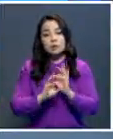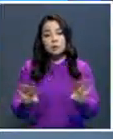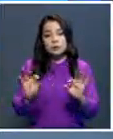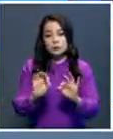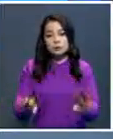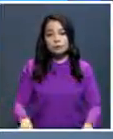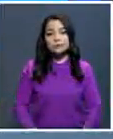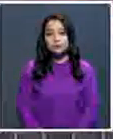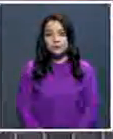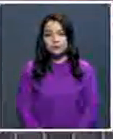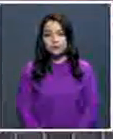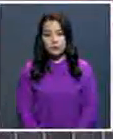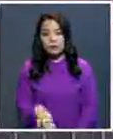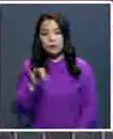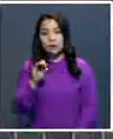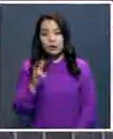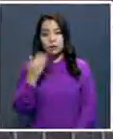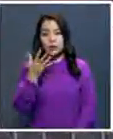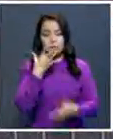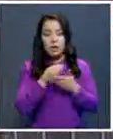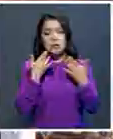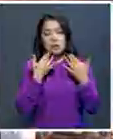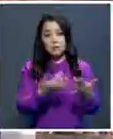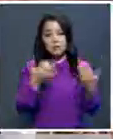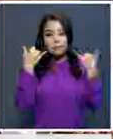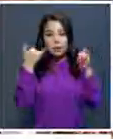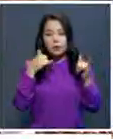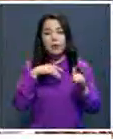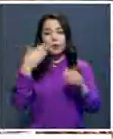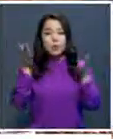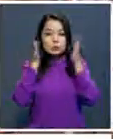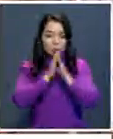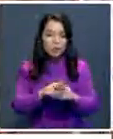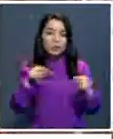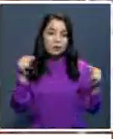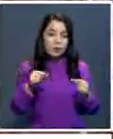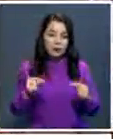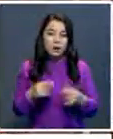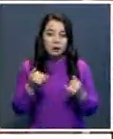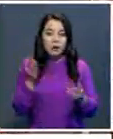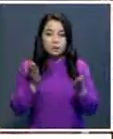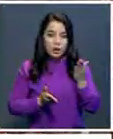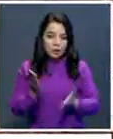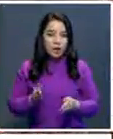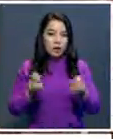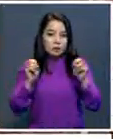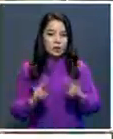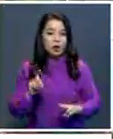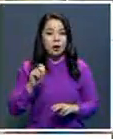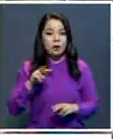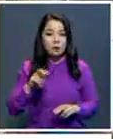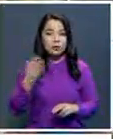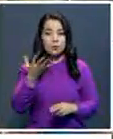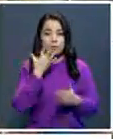айтады. Ирандықтардың қойған басты талабы малды мұсылман шарттарына сай сою. Ал бұл кәсіпорын онсызда халал ет